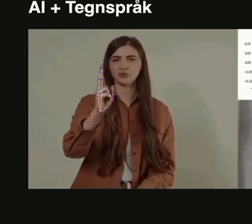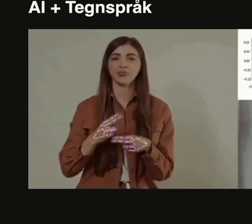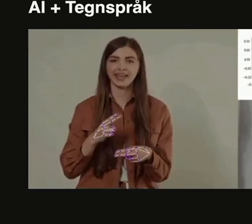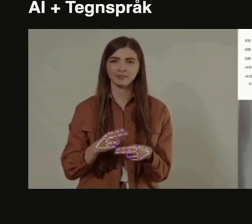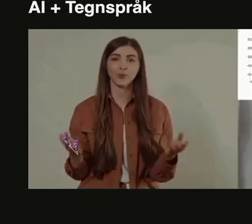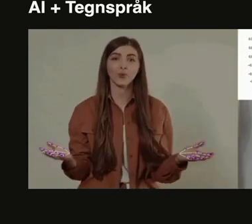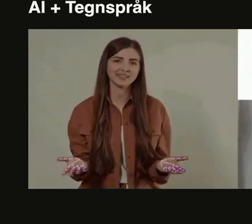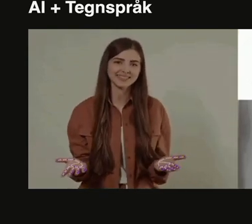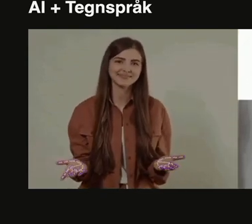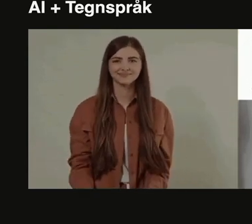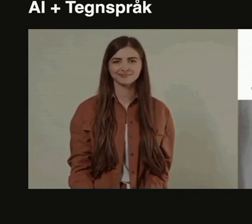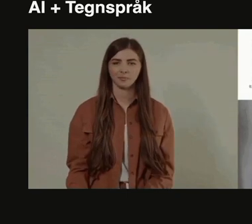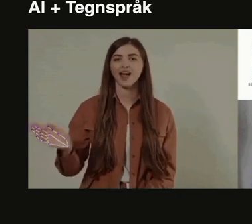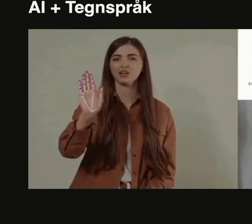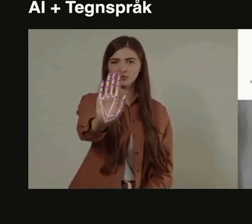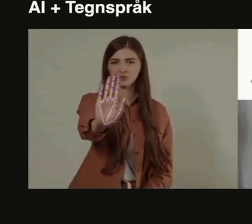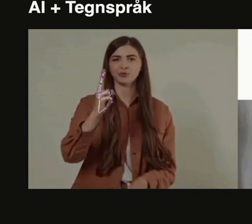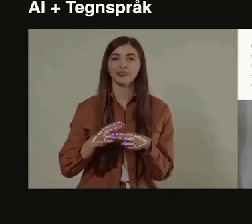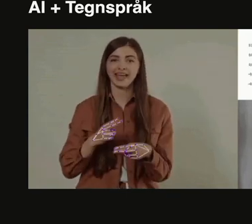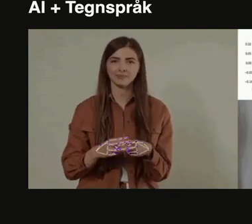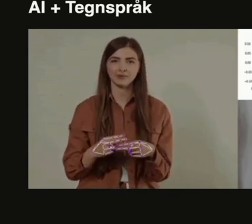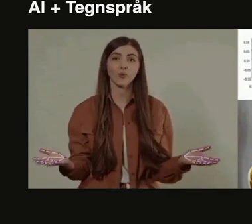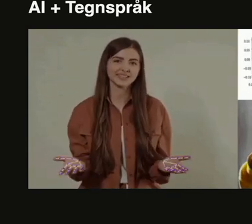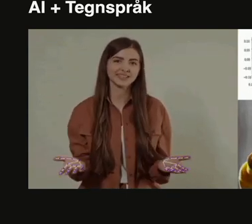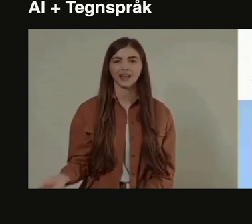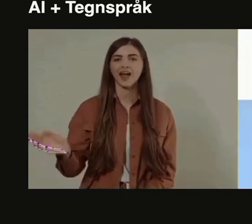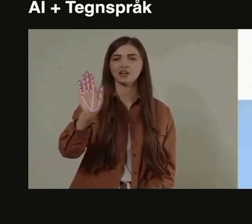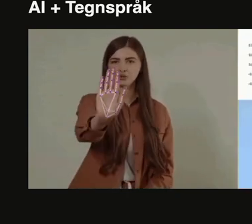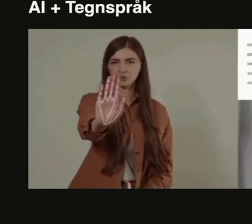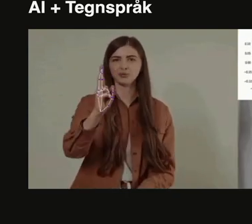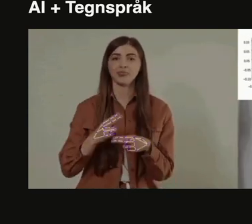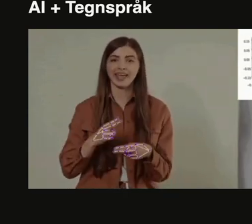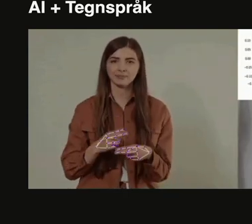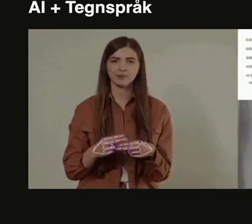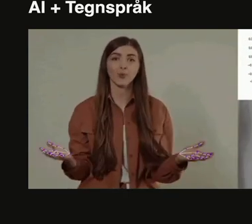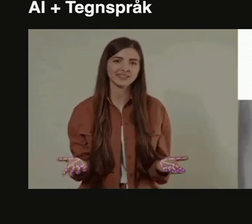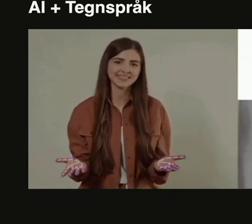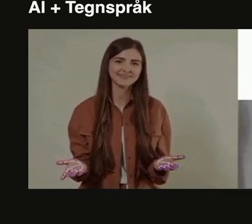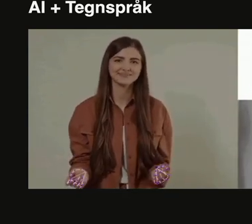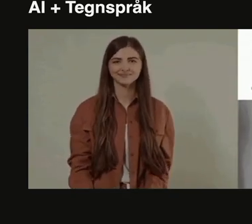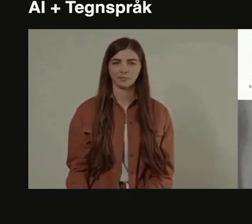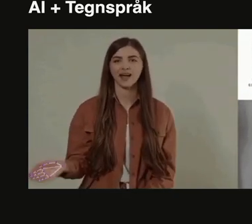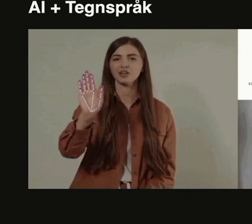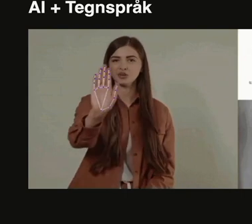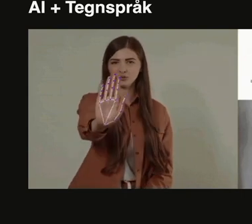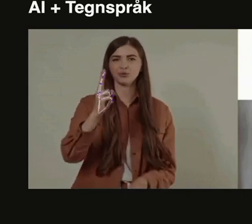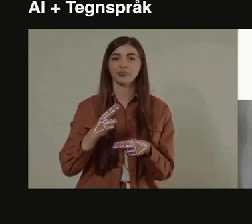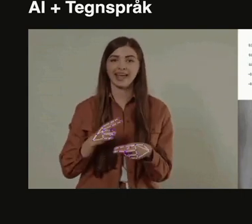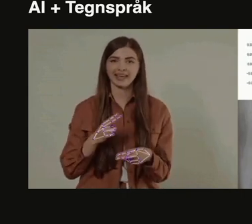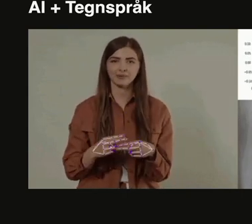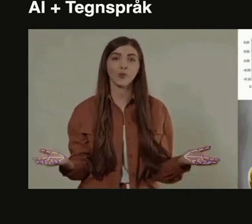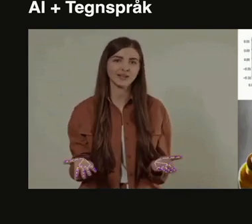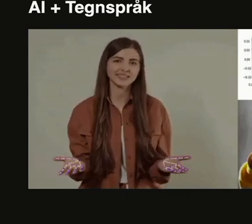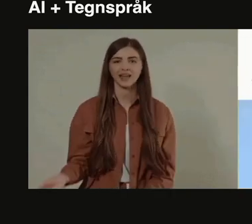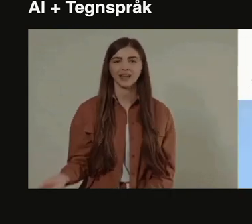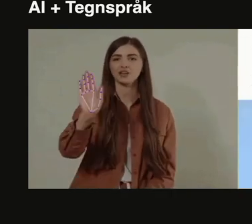AI, og den teknologien rett i en nettleser, hvor du da kan sitte og gjøre tegn for tegn, og få da tilbakemelding i samtid fra